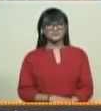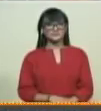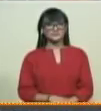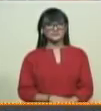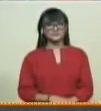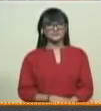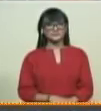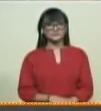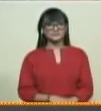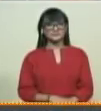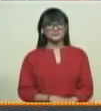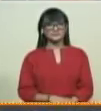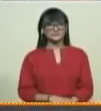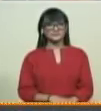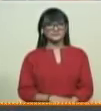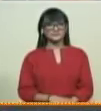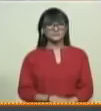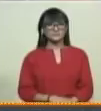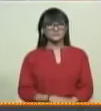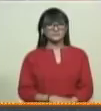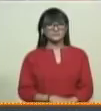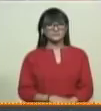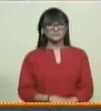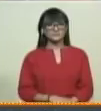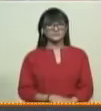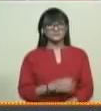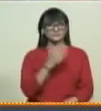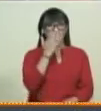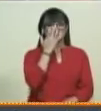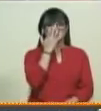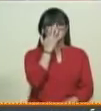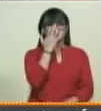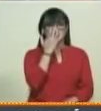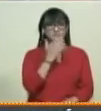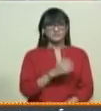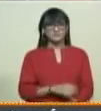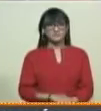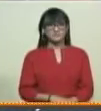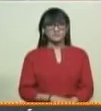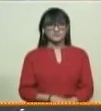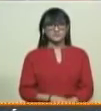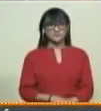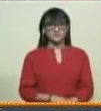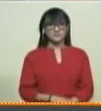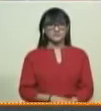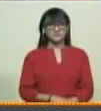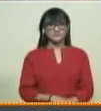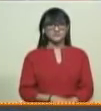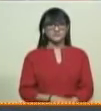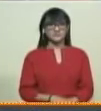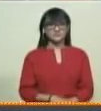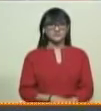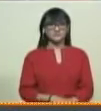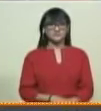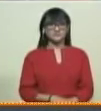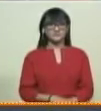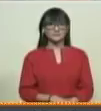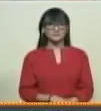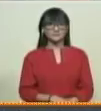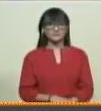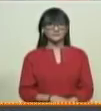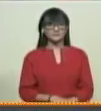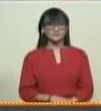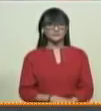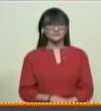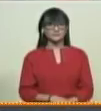mevcuttur. Yo le ratifico. Ülke olarak hem de bölge olarak. Yo le ratifico.